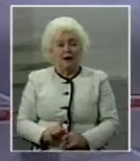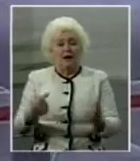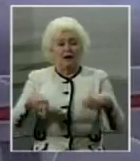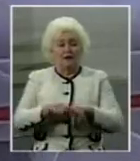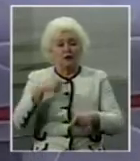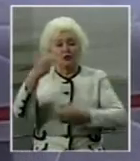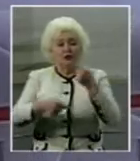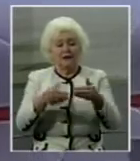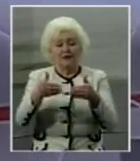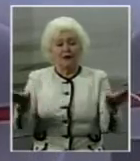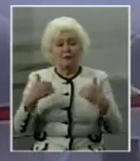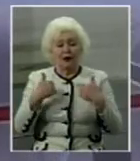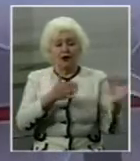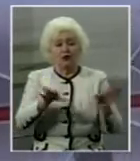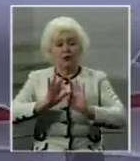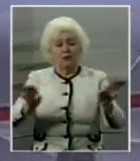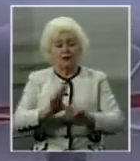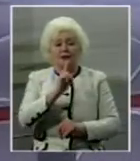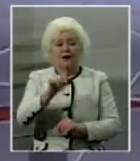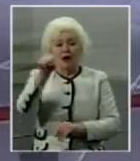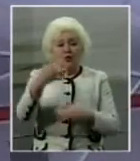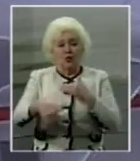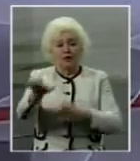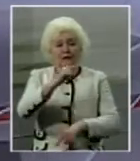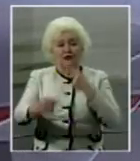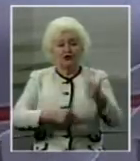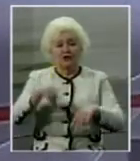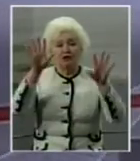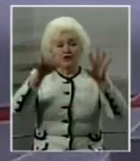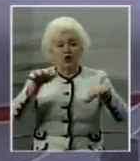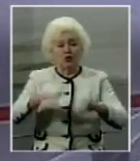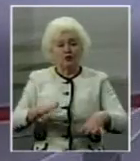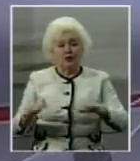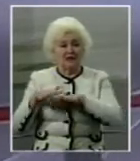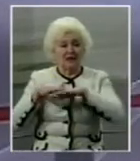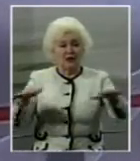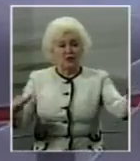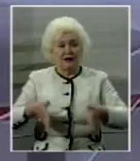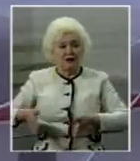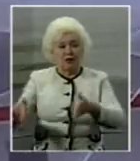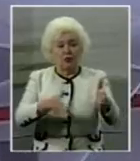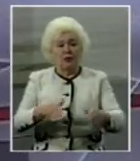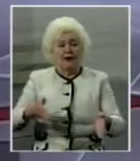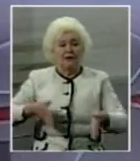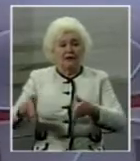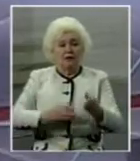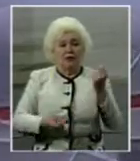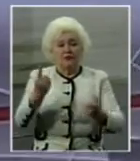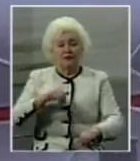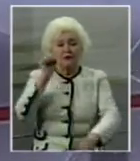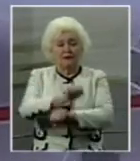Також на наступний випуск ми готуємо сюжет про те, як у Херсоні через дощ затопило кілька вулиць. На дорогах утворилися затори,